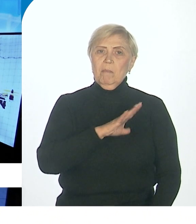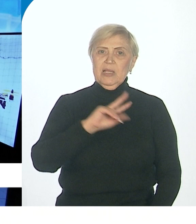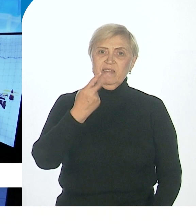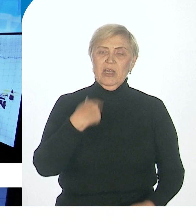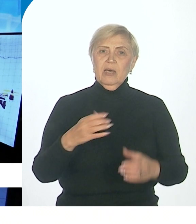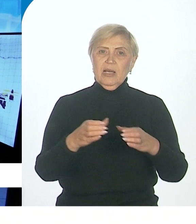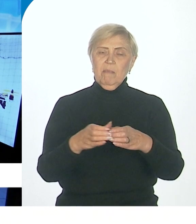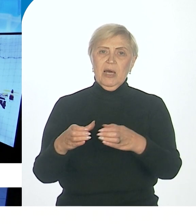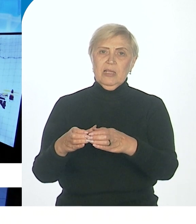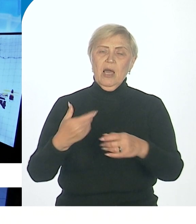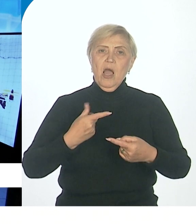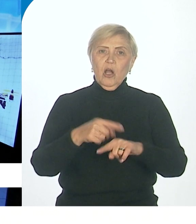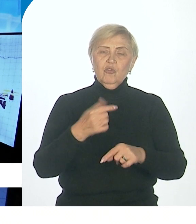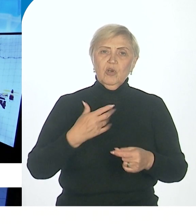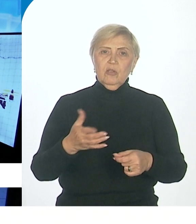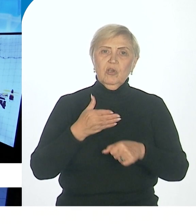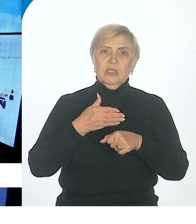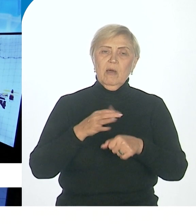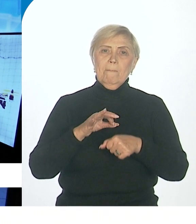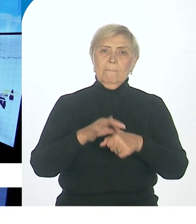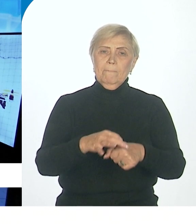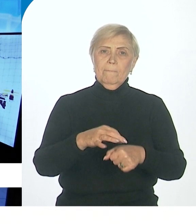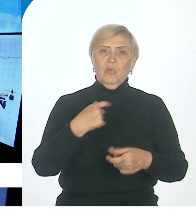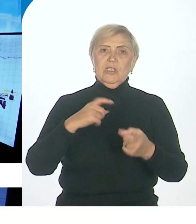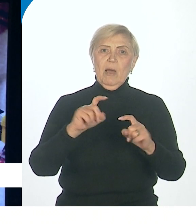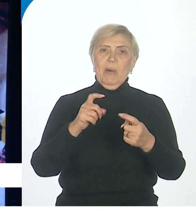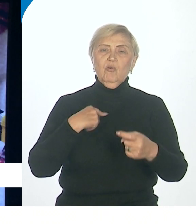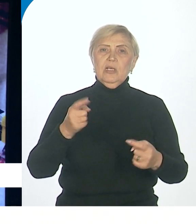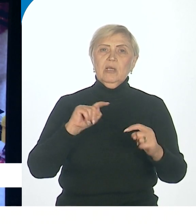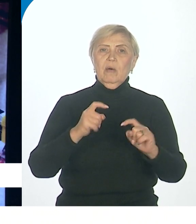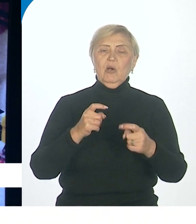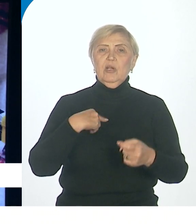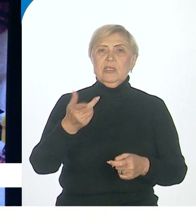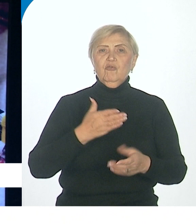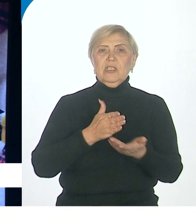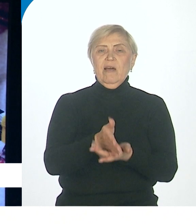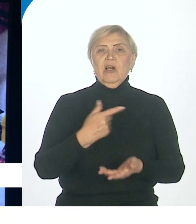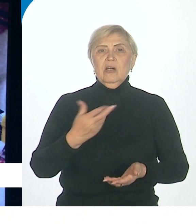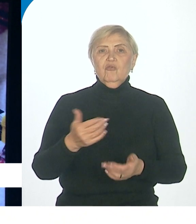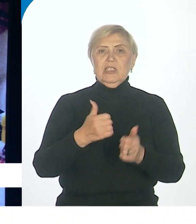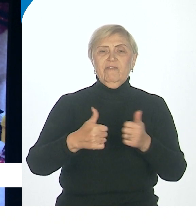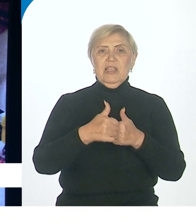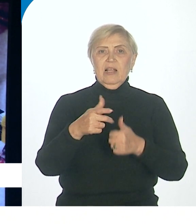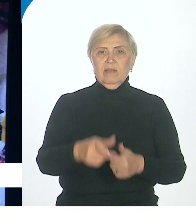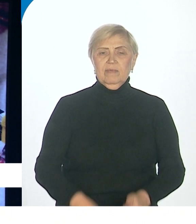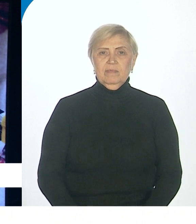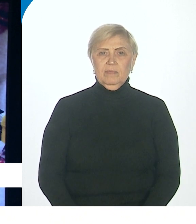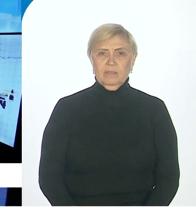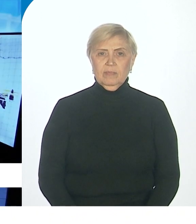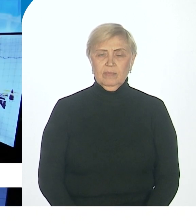команды, которые боролись за выход в финал. А от региона одна команда, может, или... Вообще,